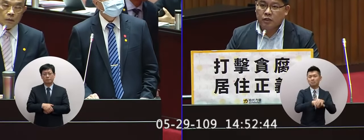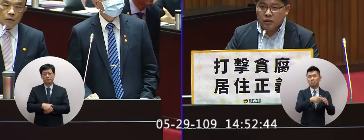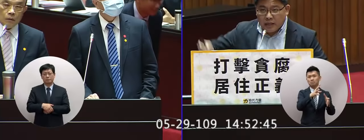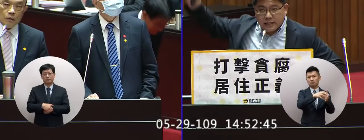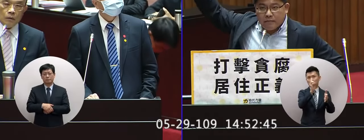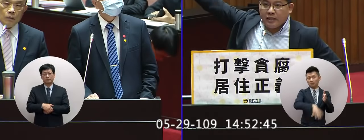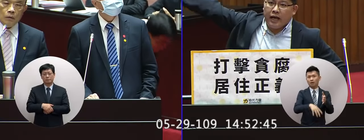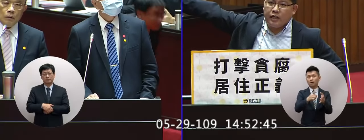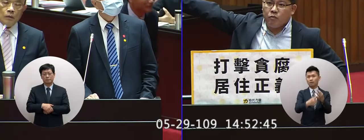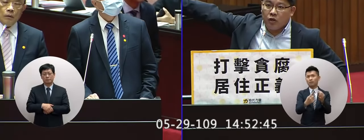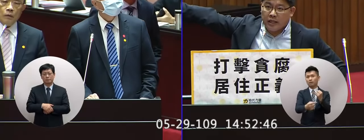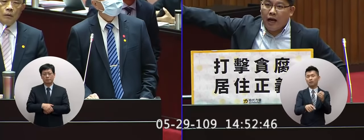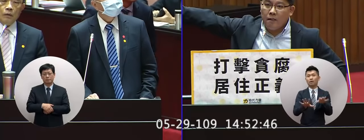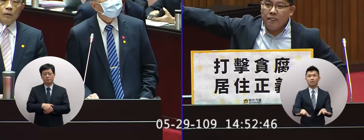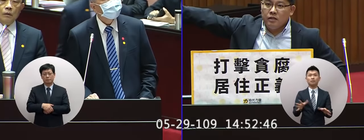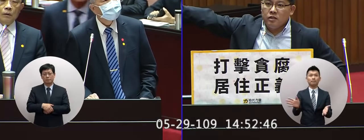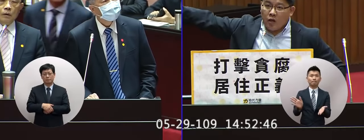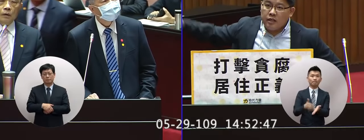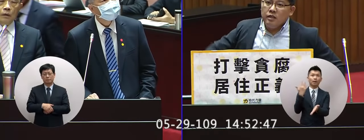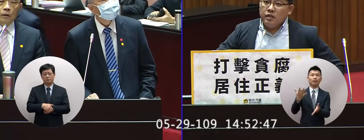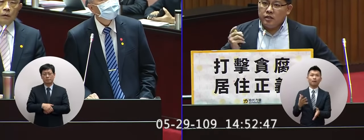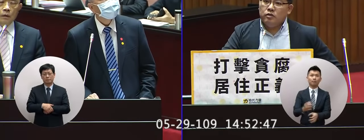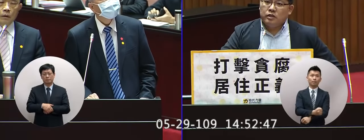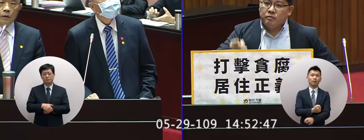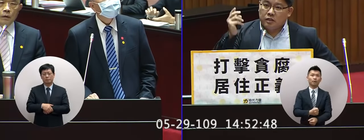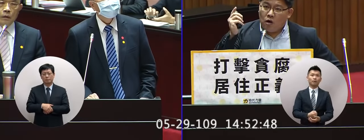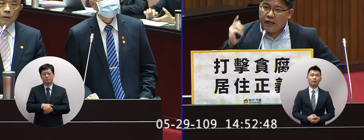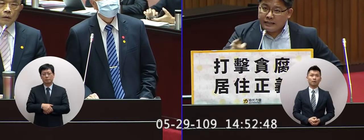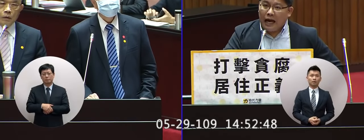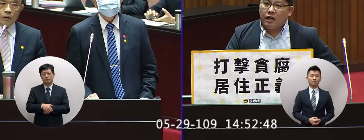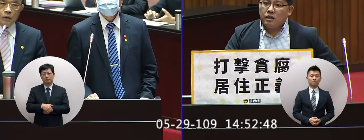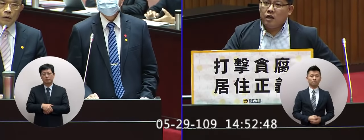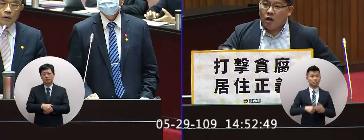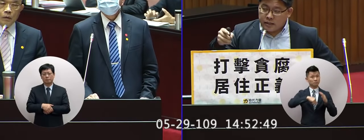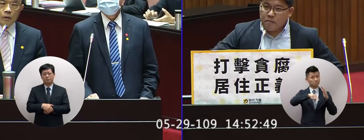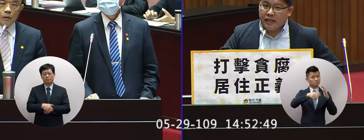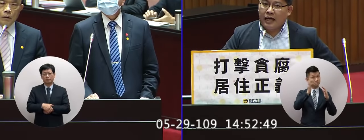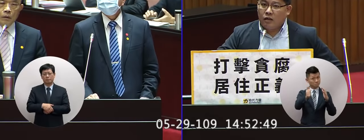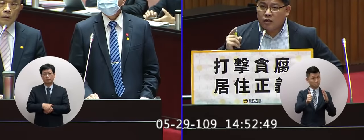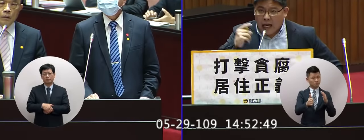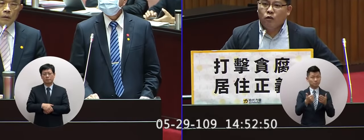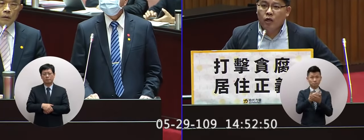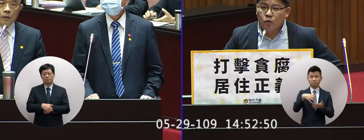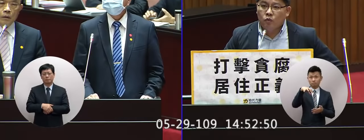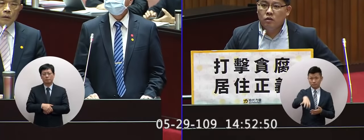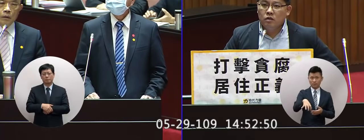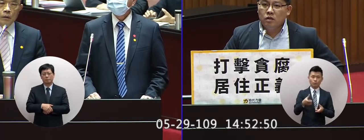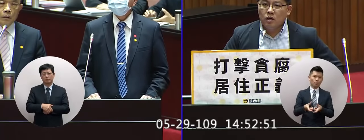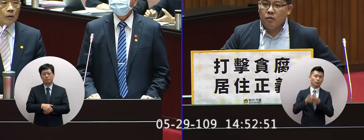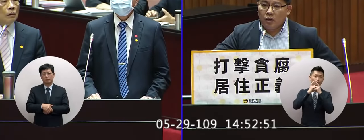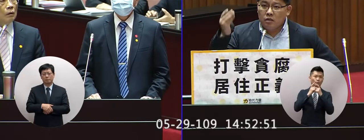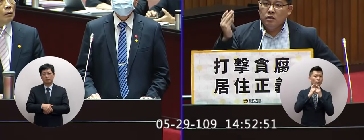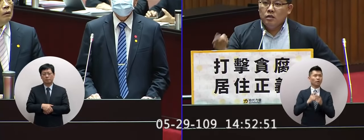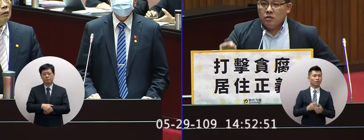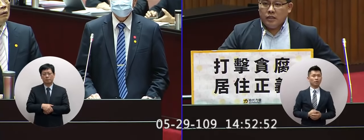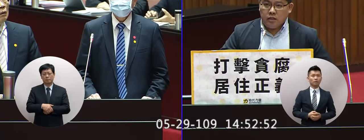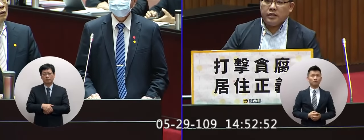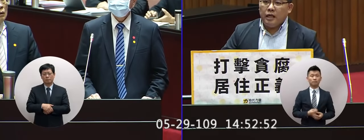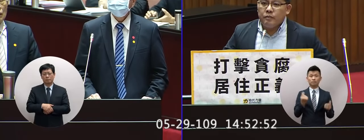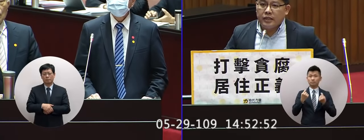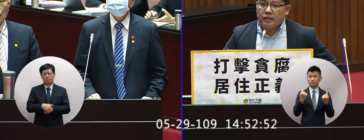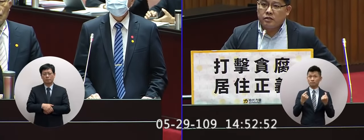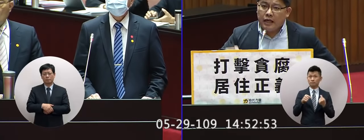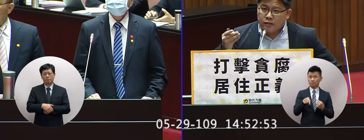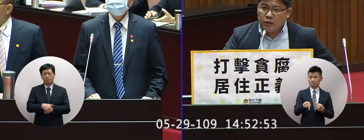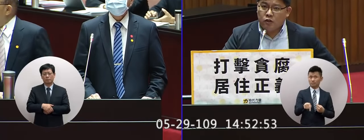行到什么程度。现在这个平台已经无去啊，所以伊有是不是讲会当，吼，这个平台佫改恢复？可比讲，因